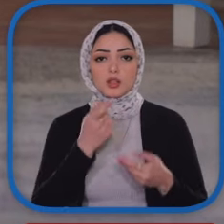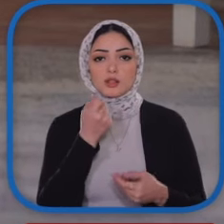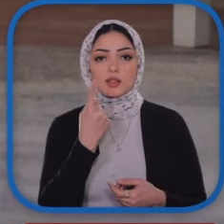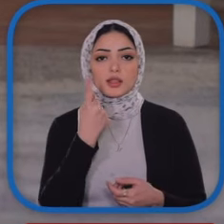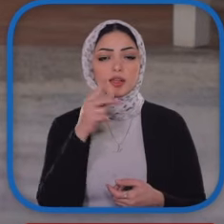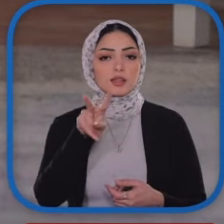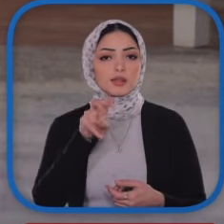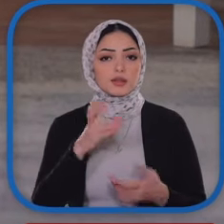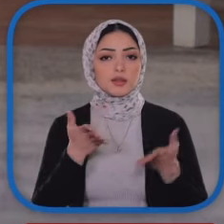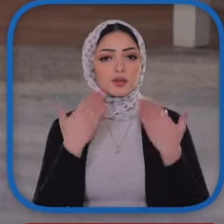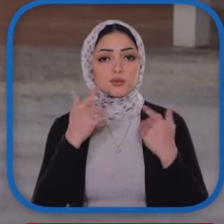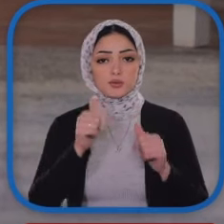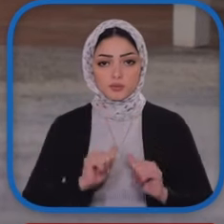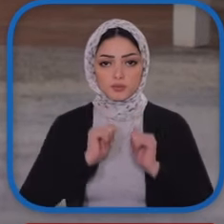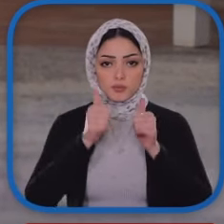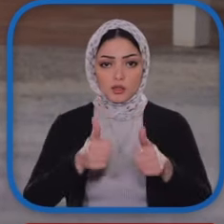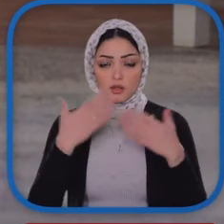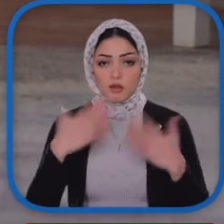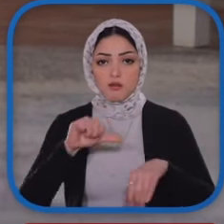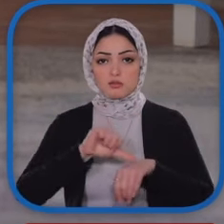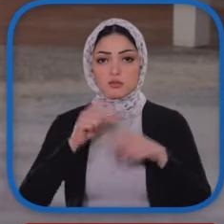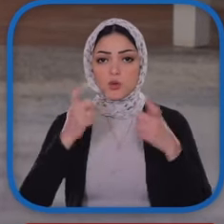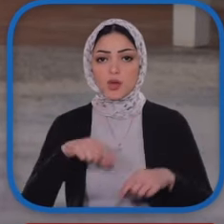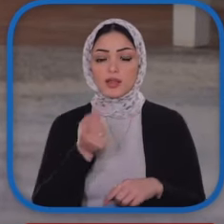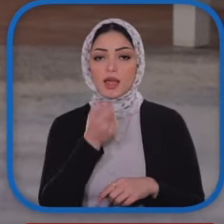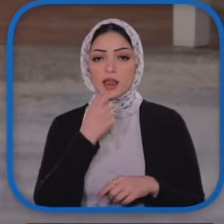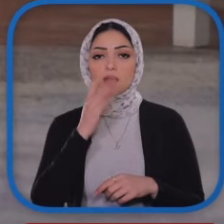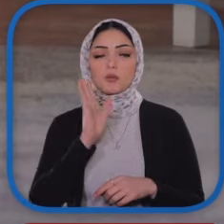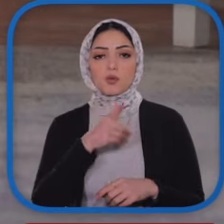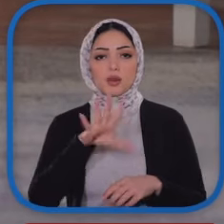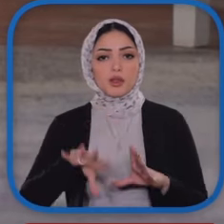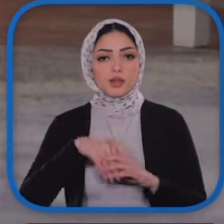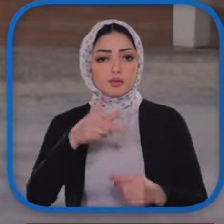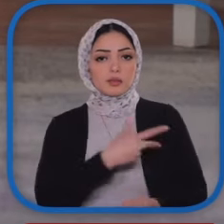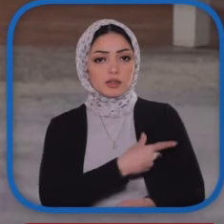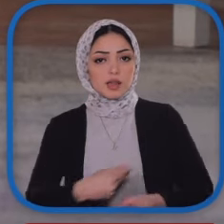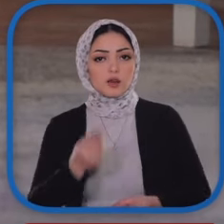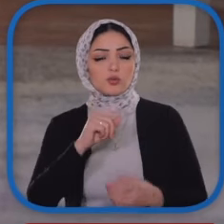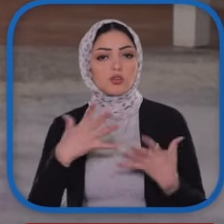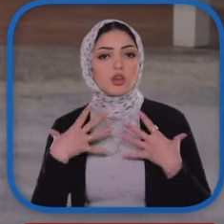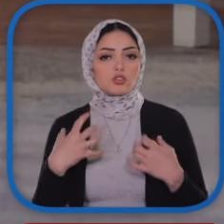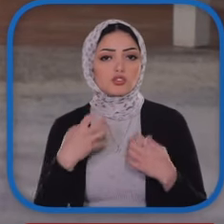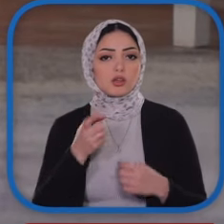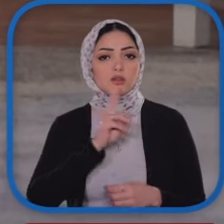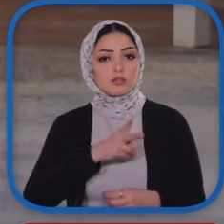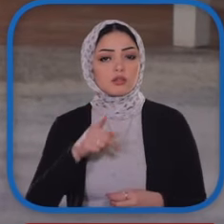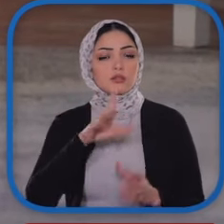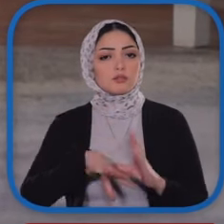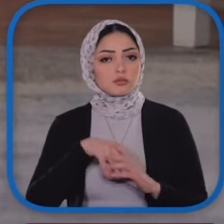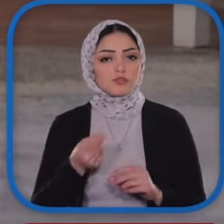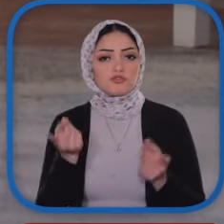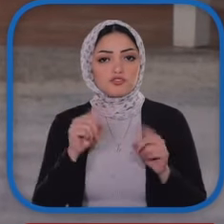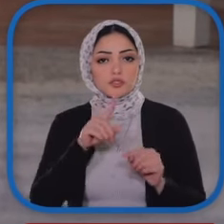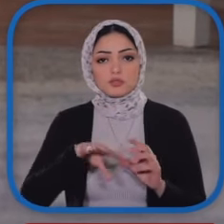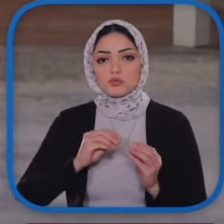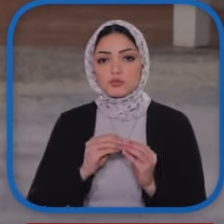عليها. فالمريض من اول ما بيوصل وحده العلاج بيتم سحب التحاليل وعمل الموجات الصوتيه وتصنيف المريض بناء